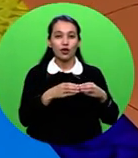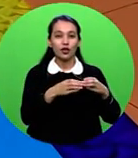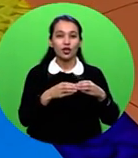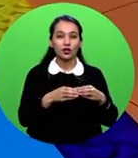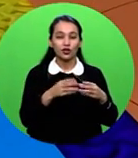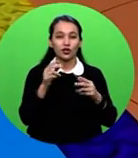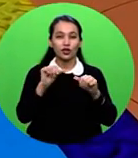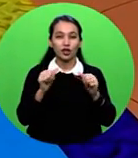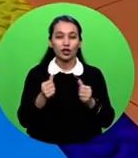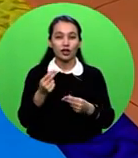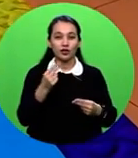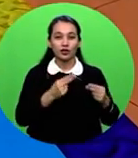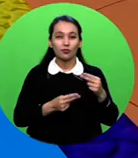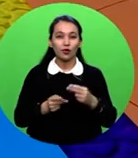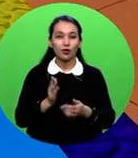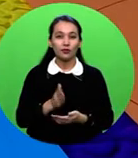olamiz.